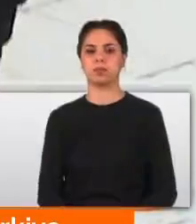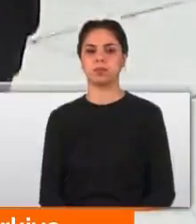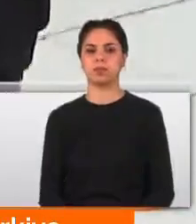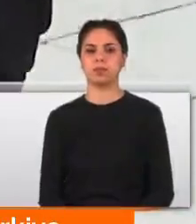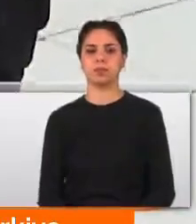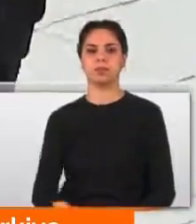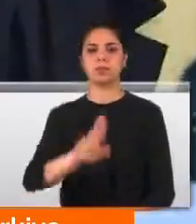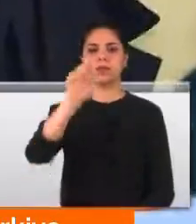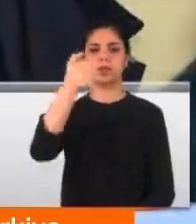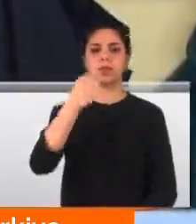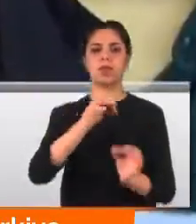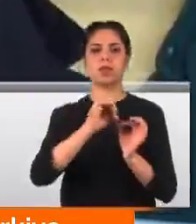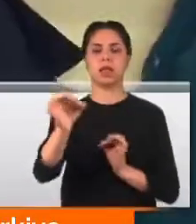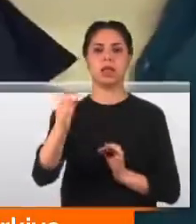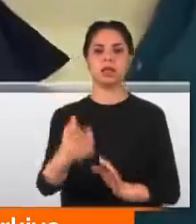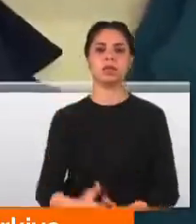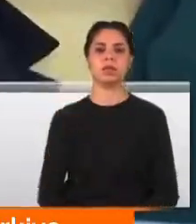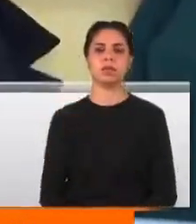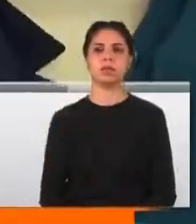76 saat